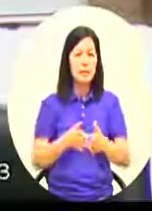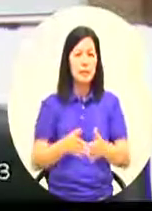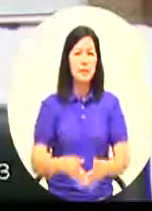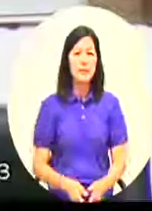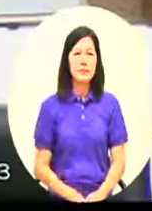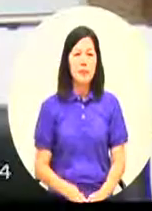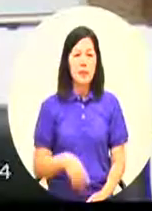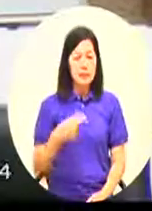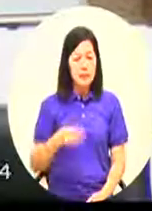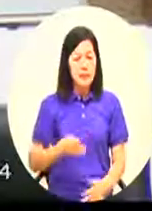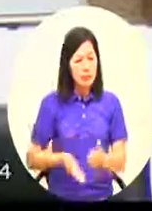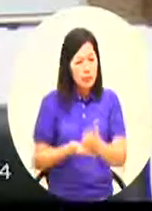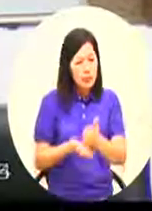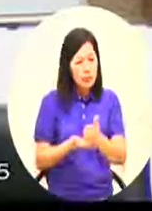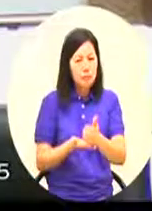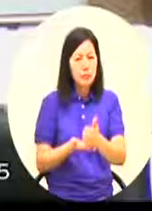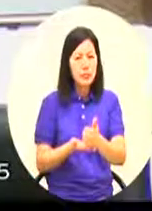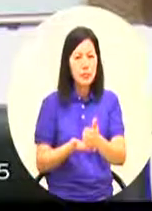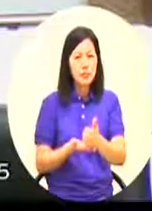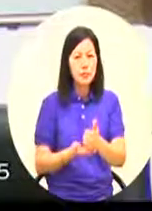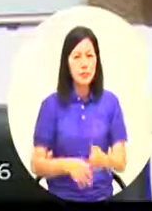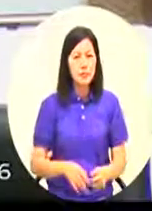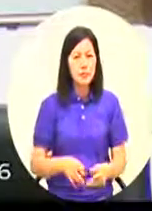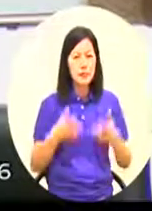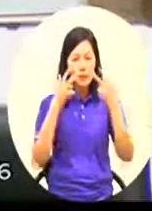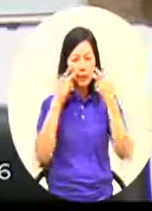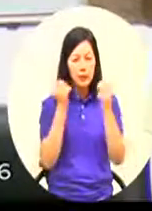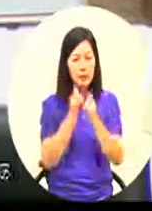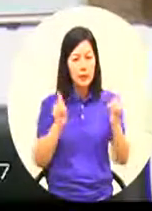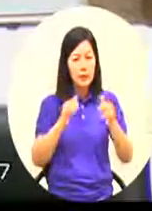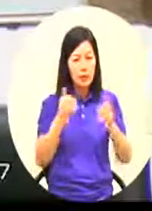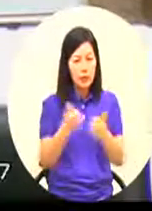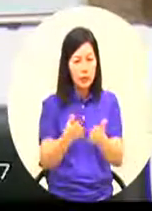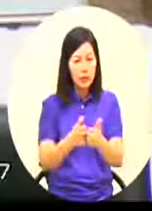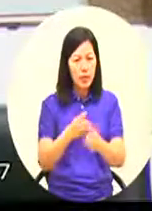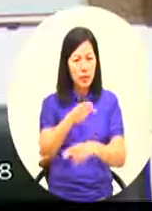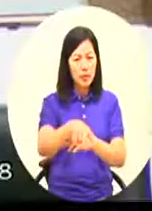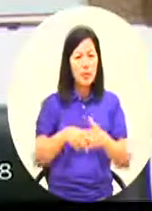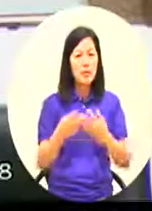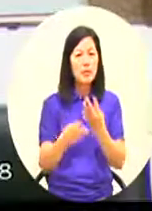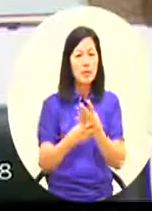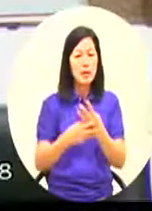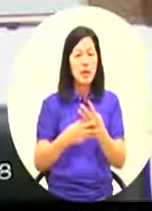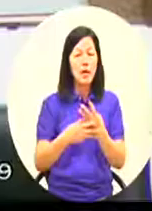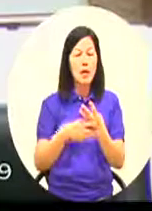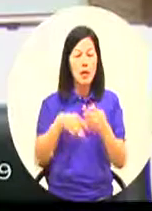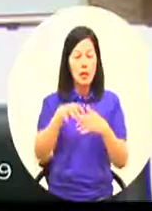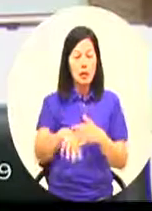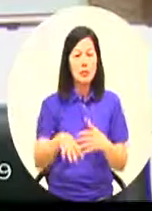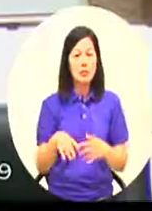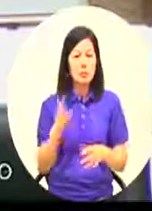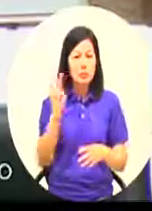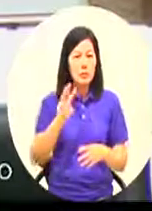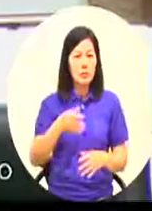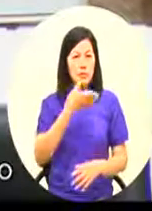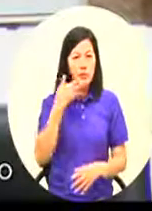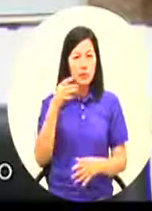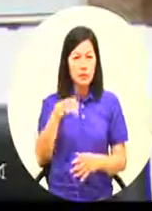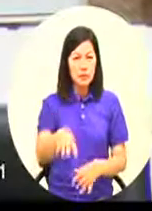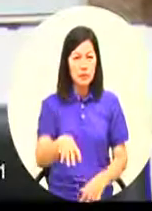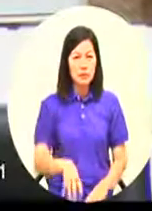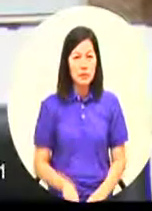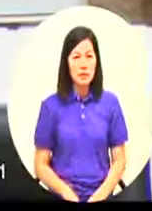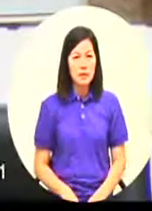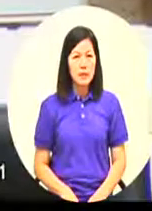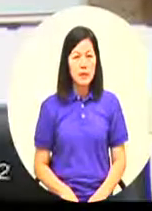也要鼓励我们原民会、农业局、水利局，因为几乎原乡的